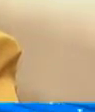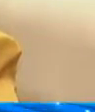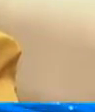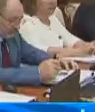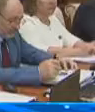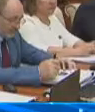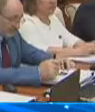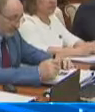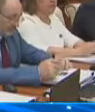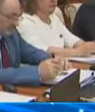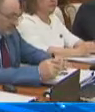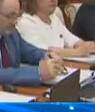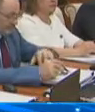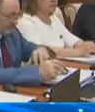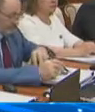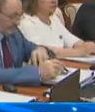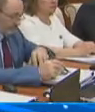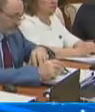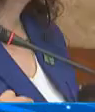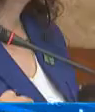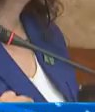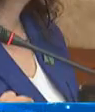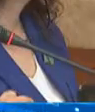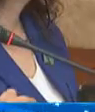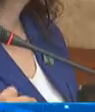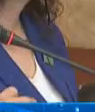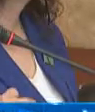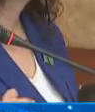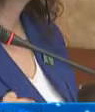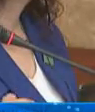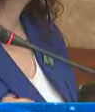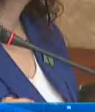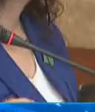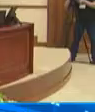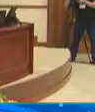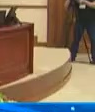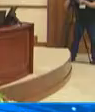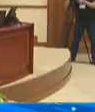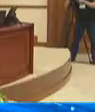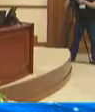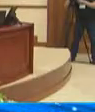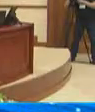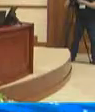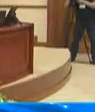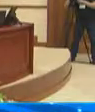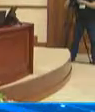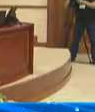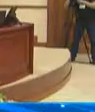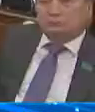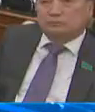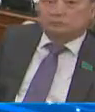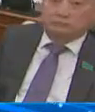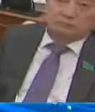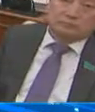сапасы жақсарады. Заң жобасы мемлекеттік функцияларды бәсекелес ортаға берудің нақты белгіленген ережесін бекітеді. Нәтижесінде бұл мәселеде